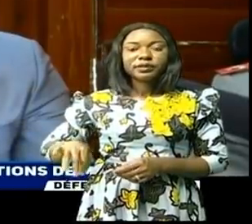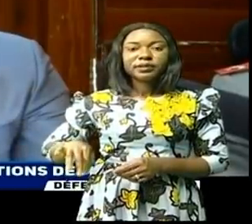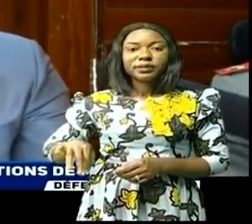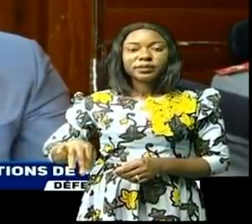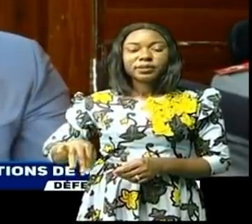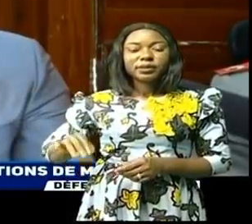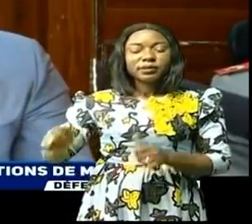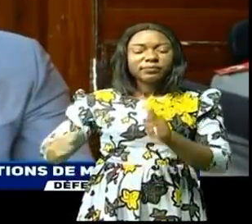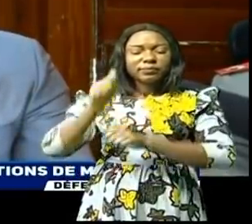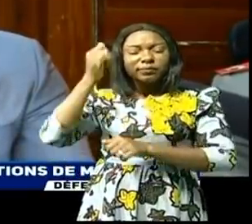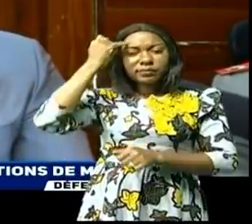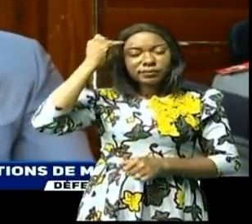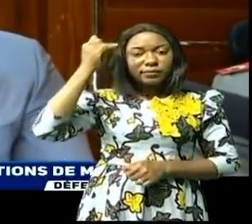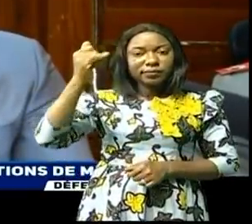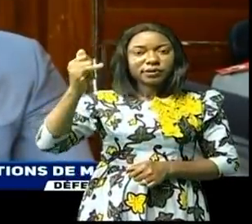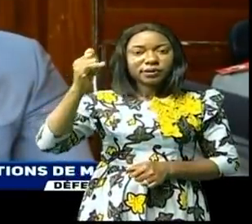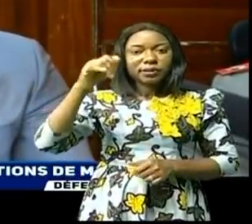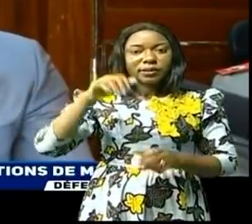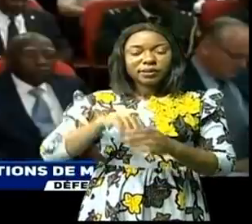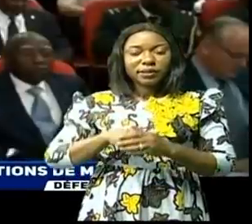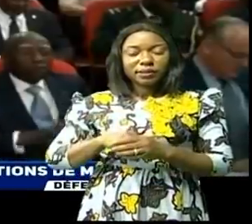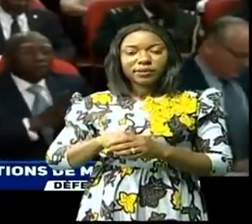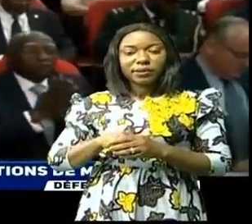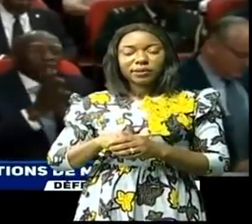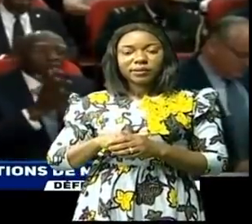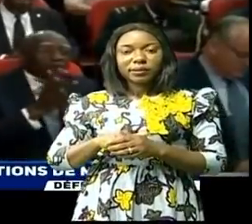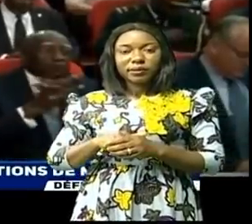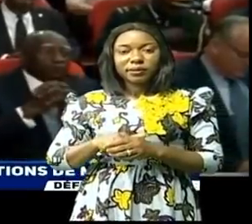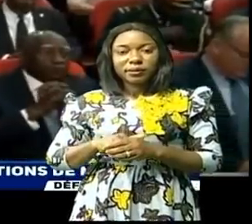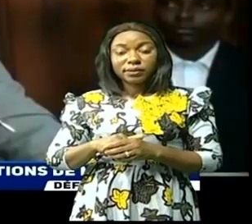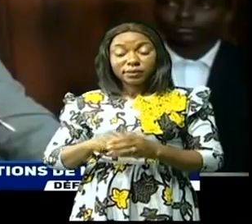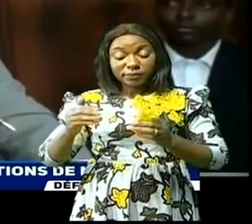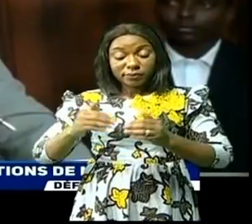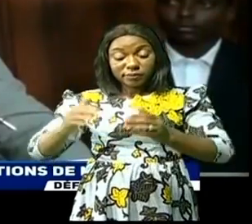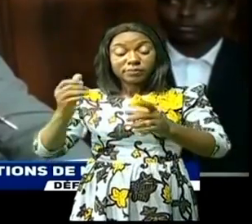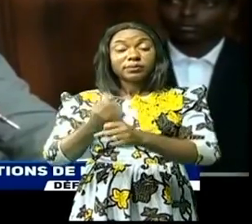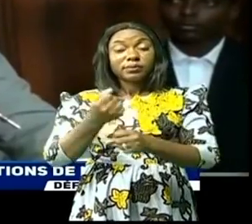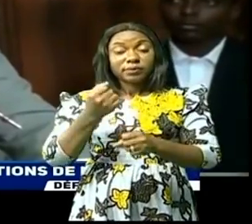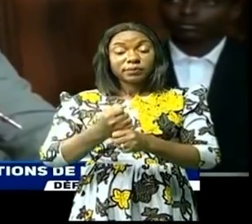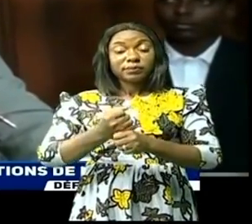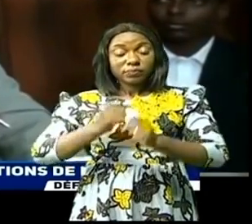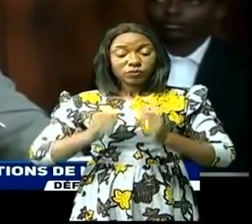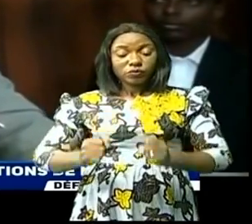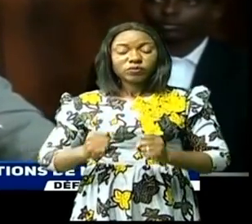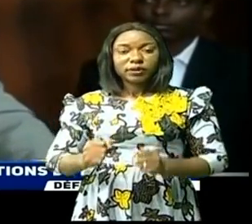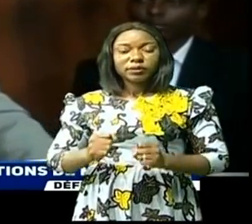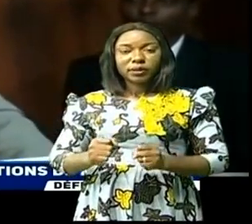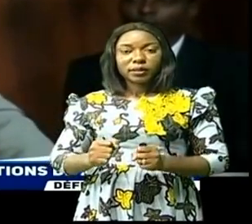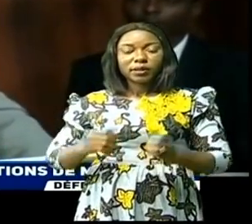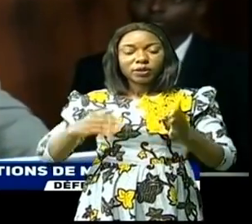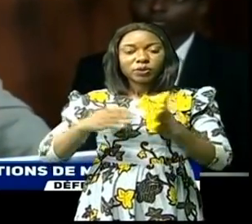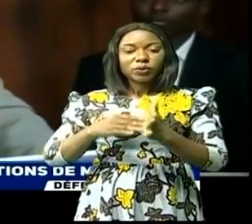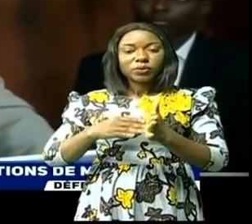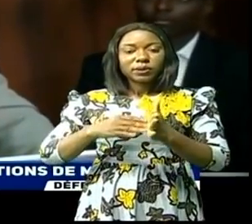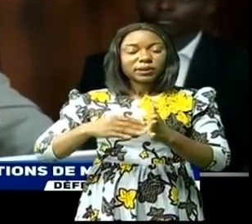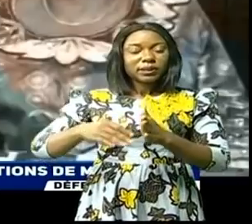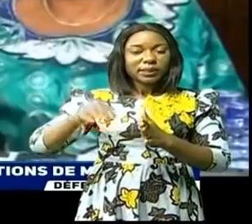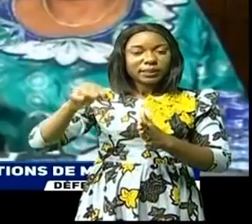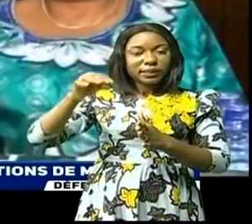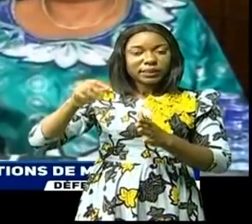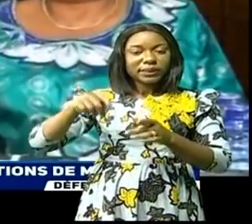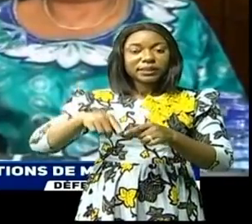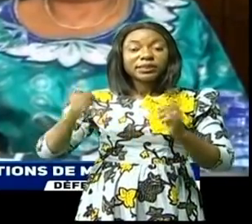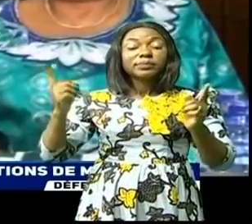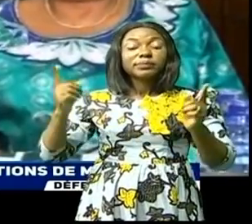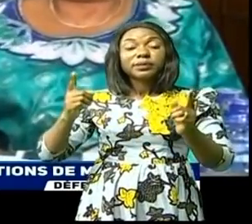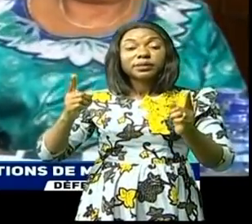plus dans la bataille qu'elles mènent si courageusement contre les ennemis de la paix